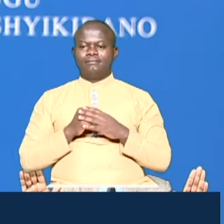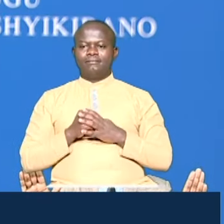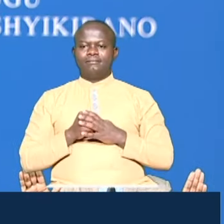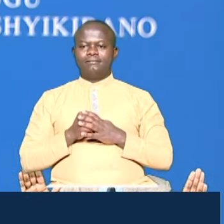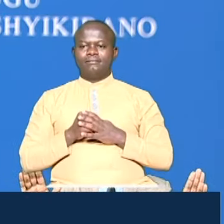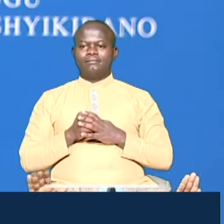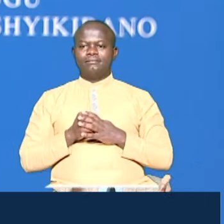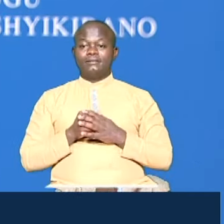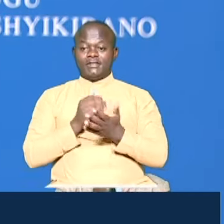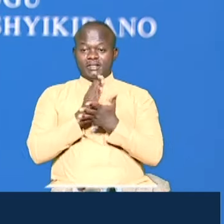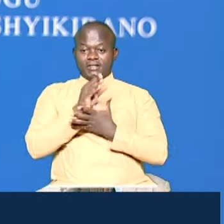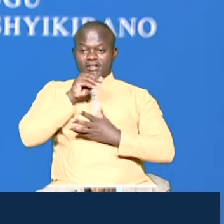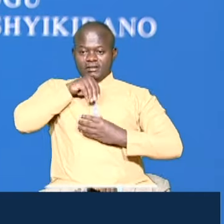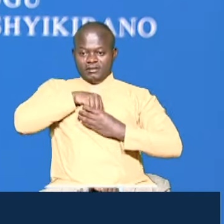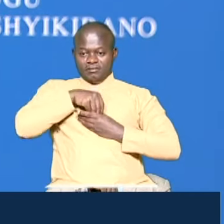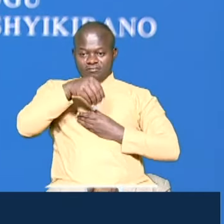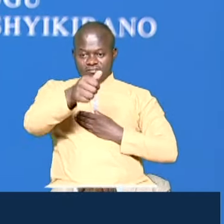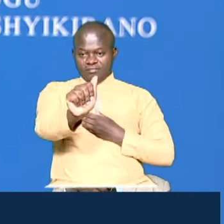it's just in you